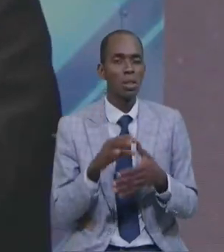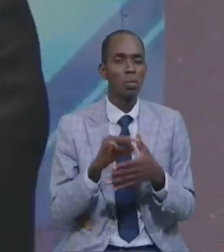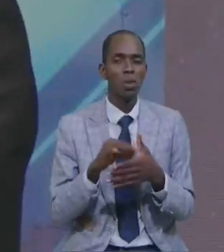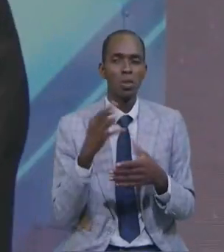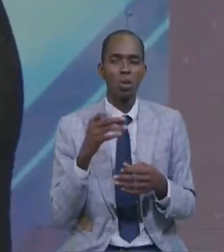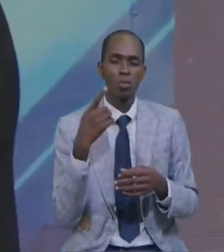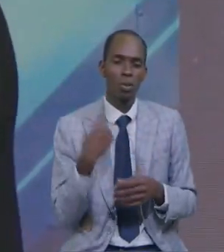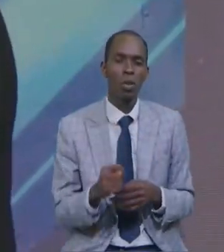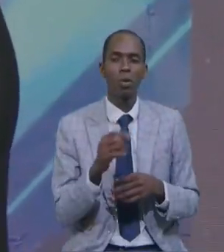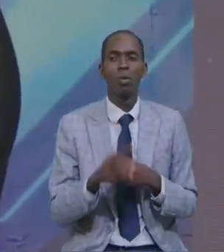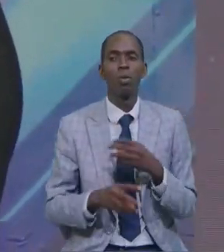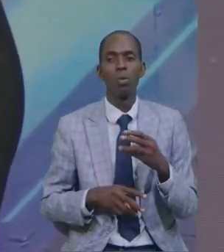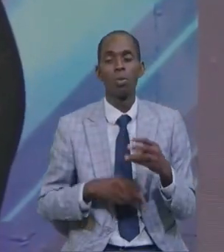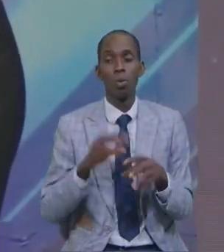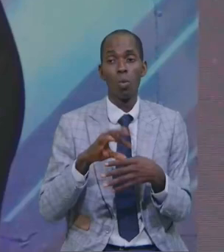dit, en effet,